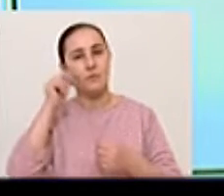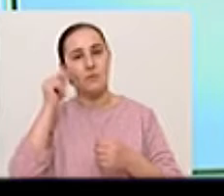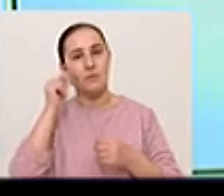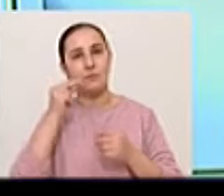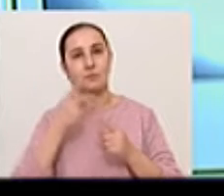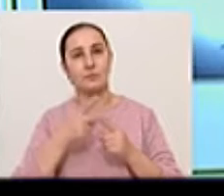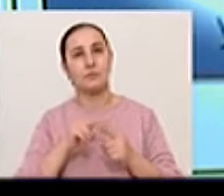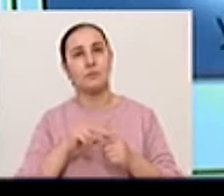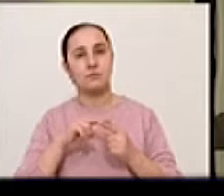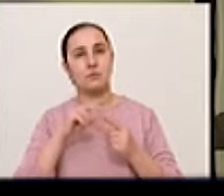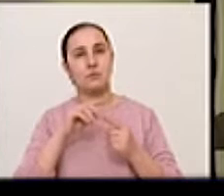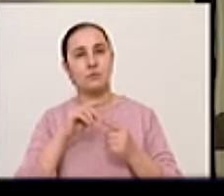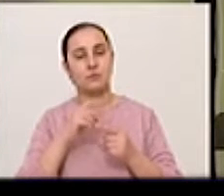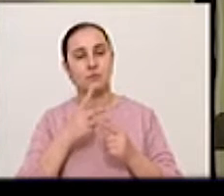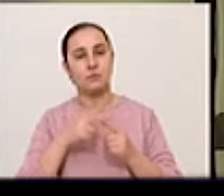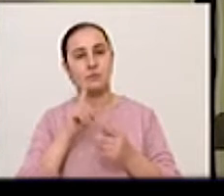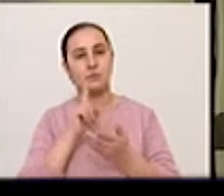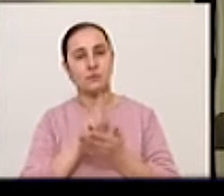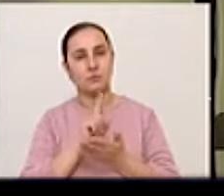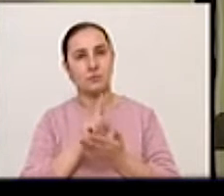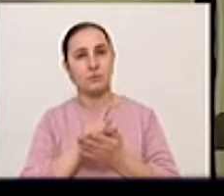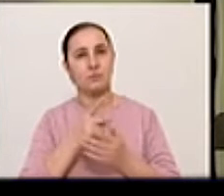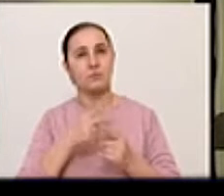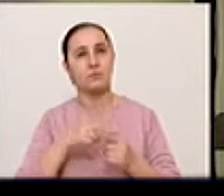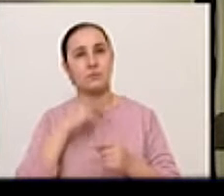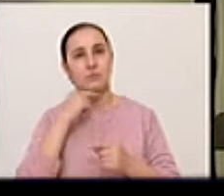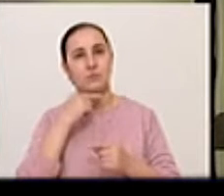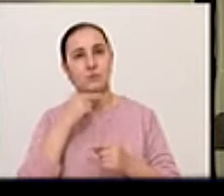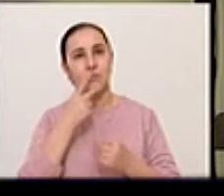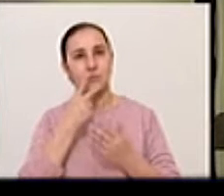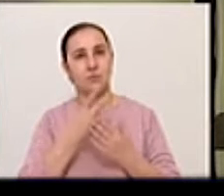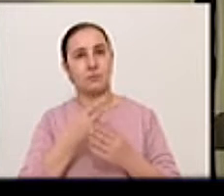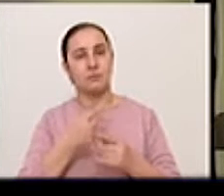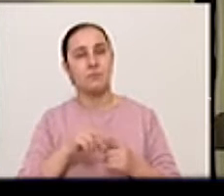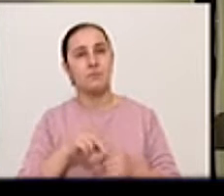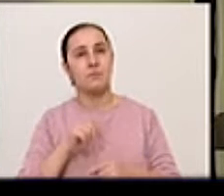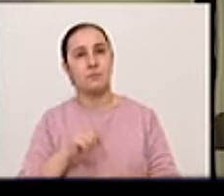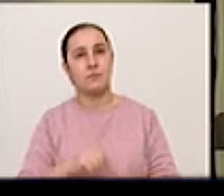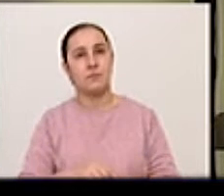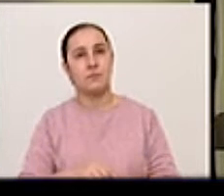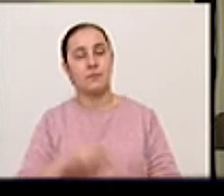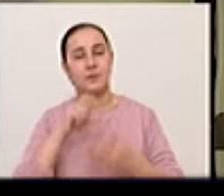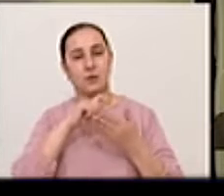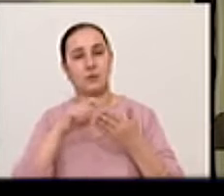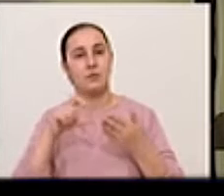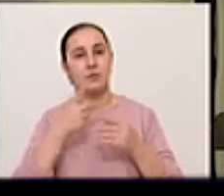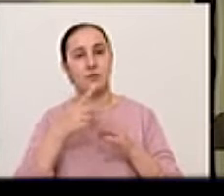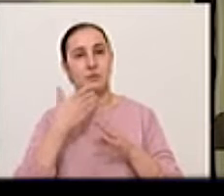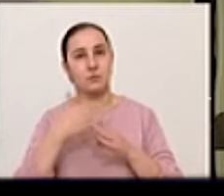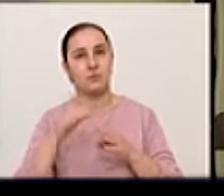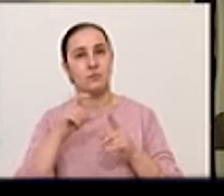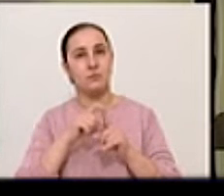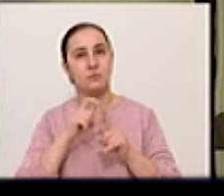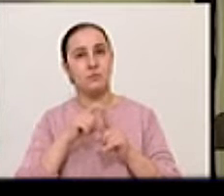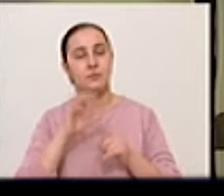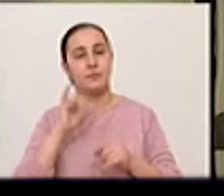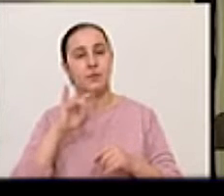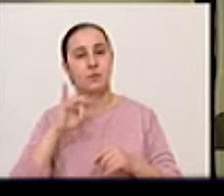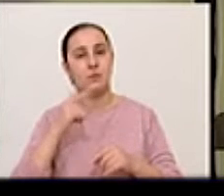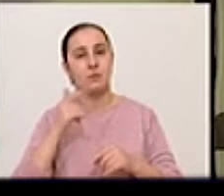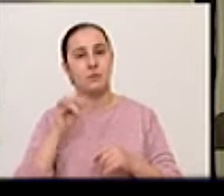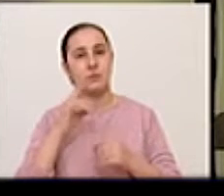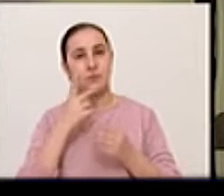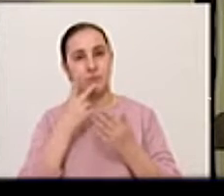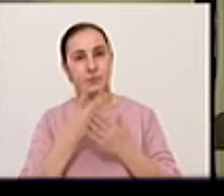Darsligimizdagi ilk mashqqa e'tibor qaratamiz. Matnni ajratilgan so'zlarning urg'usiga e'tibor